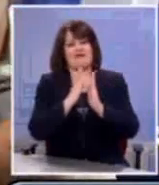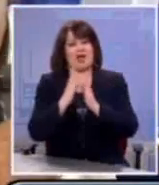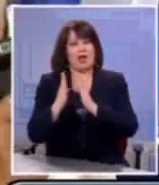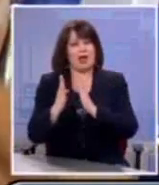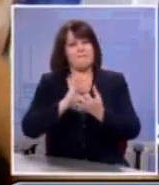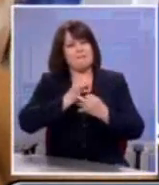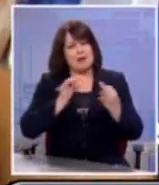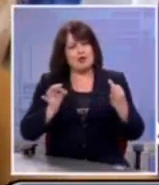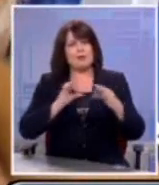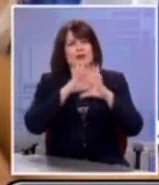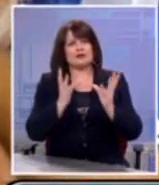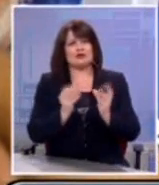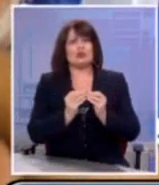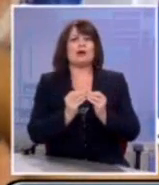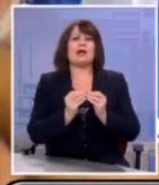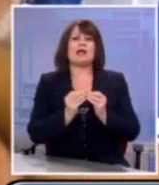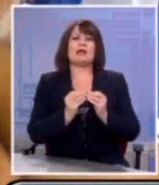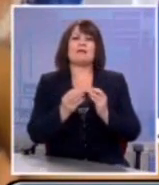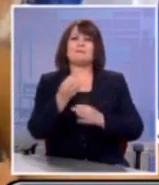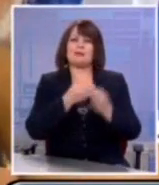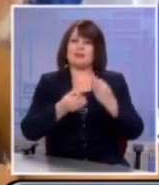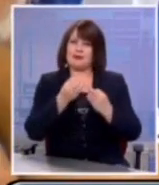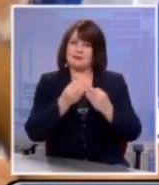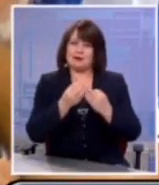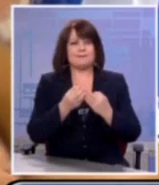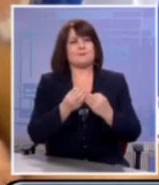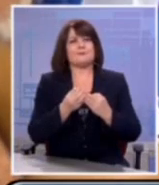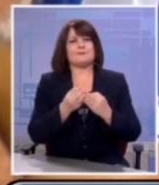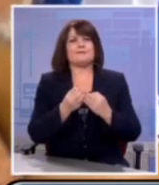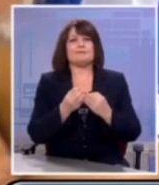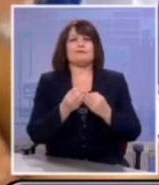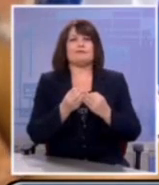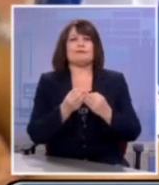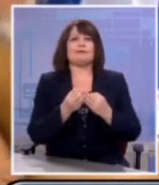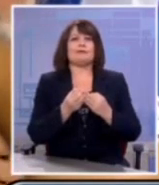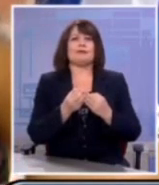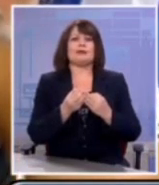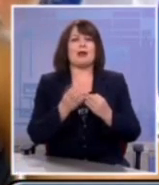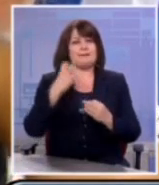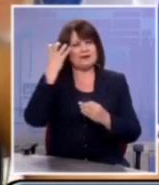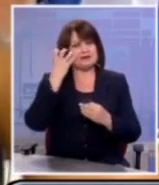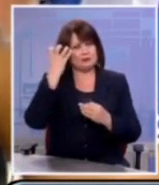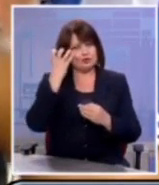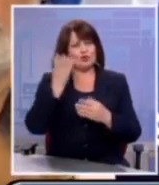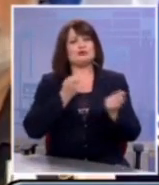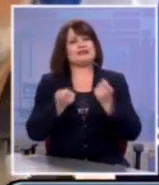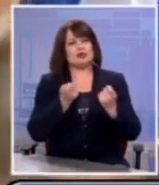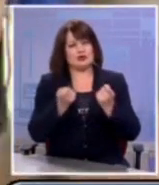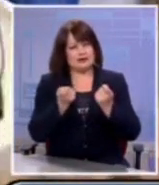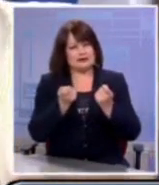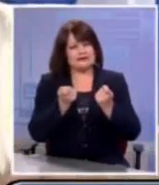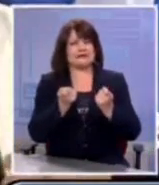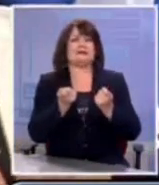στο οποίο θα αναφερθεί αμέσως τώρα ο επιστημονικός συντονιστής